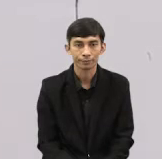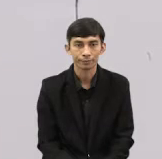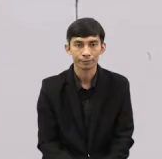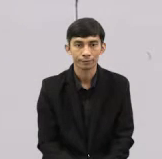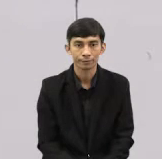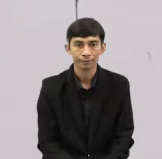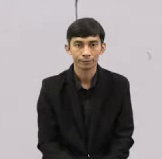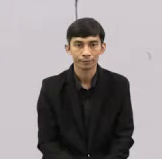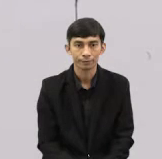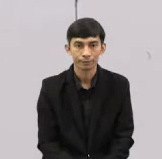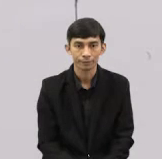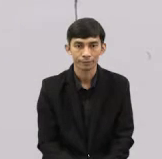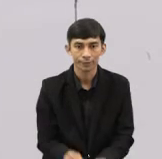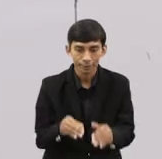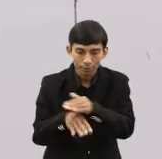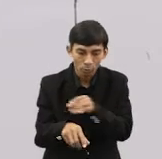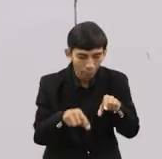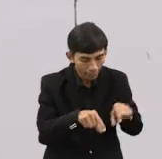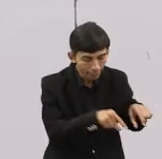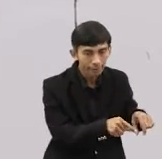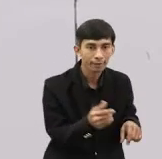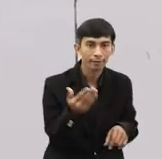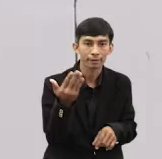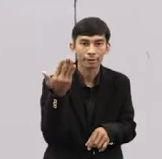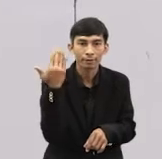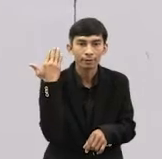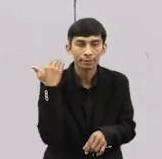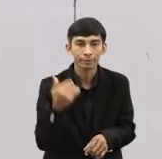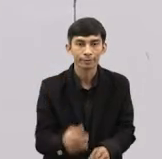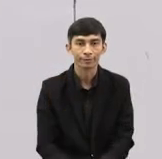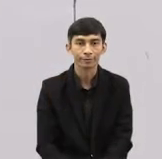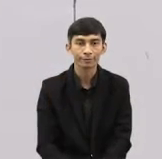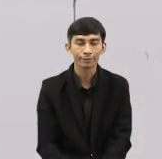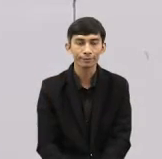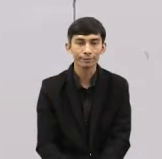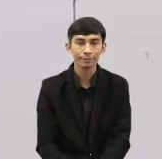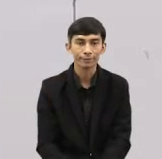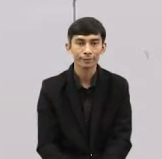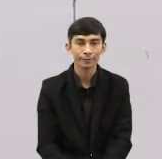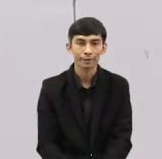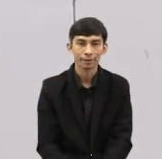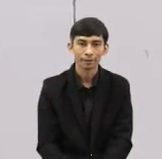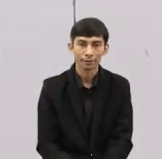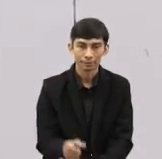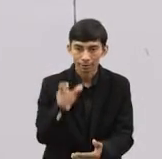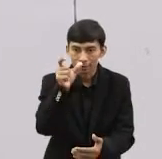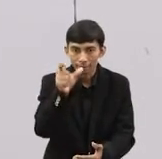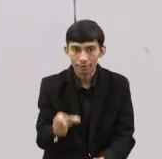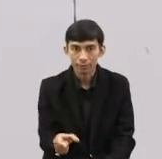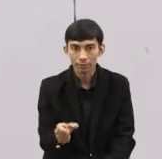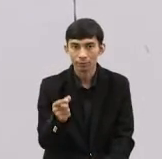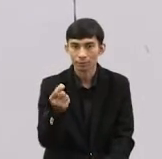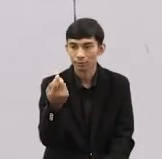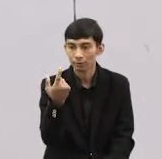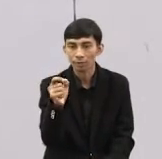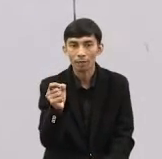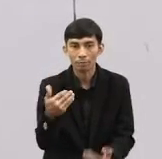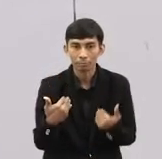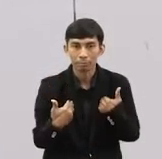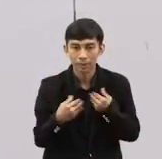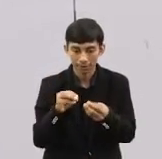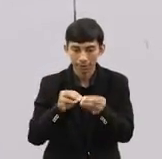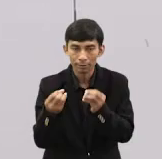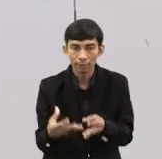chà châu mối cạn này được môn thiệt hả ấy con mơ nó không tung thiệt đọp rồi bao giờ ta miên lệ phần màn cứ miên lệ buồn